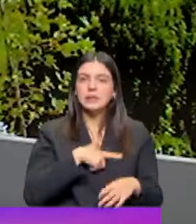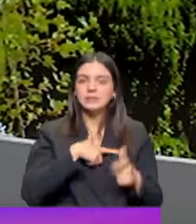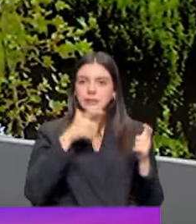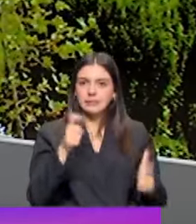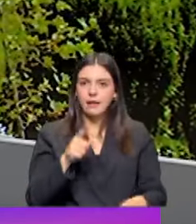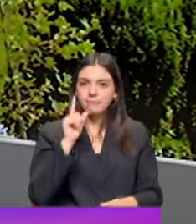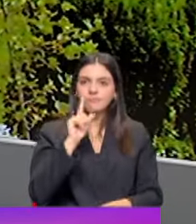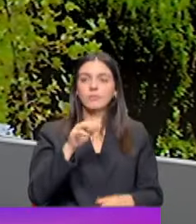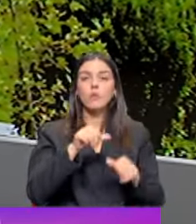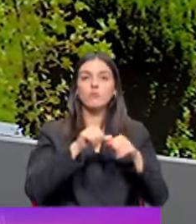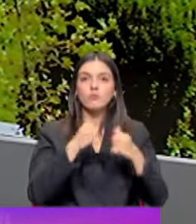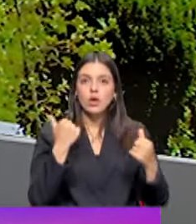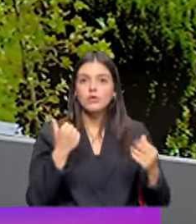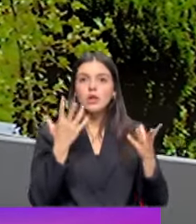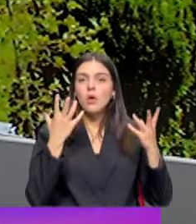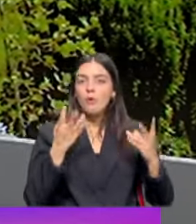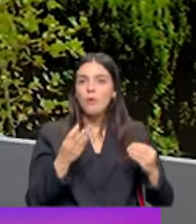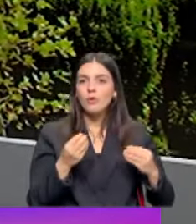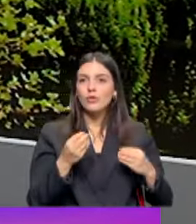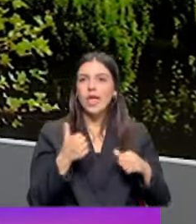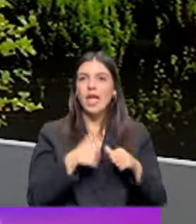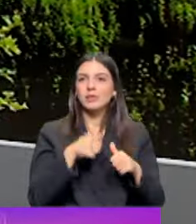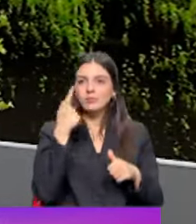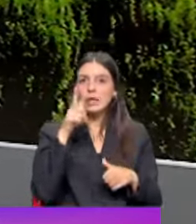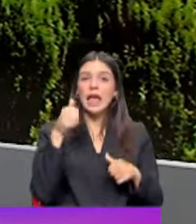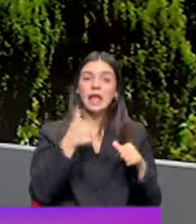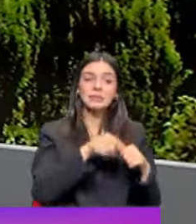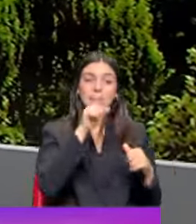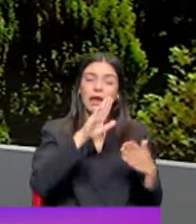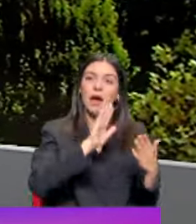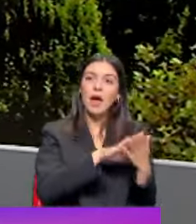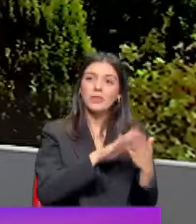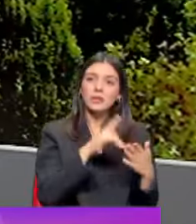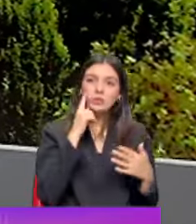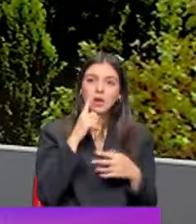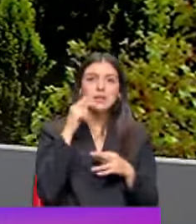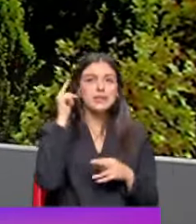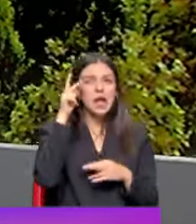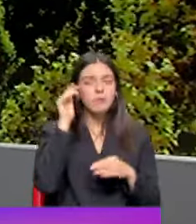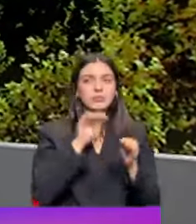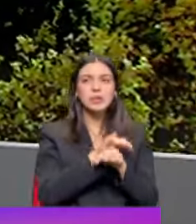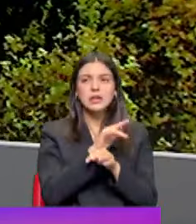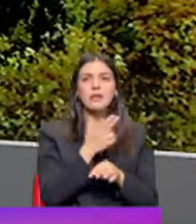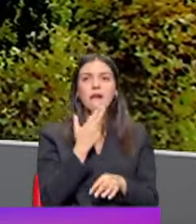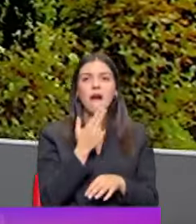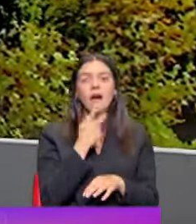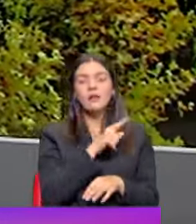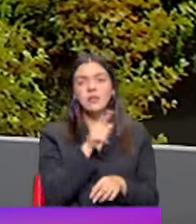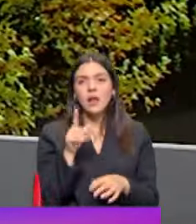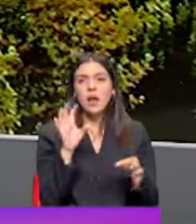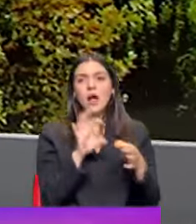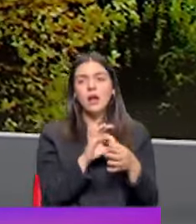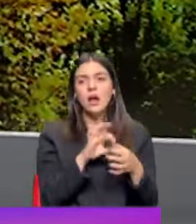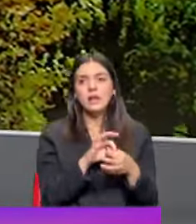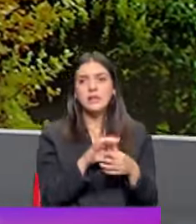aşamasında olduğu eşi tarafından, sadece eşi değil, eşinin de bir arkadaşı tarafından kabus yaşatılan kadınlarla